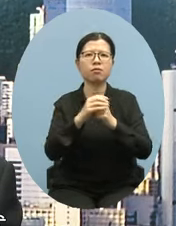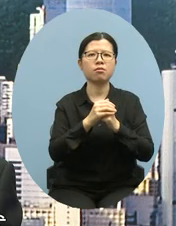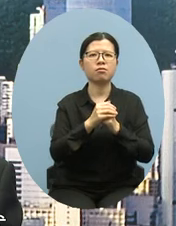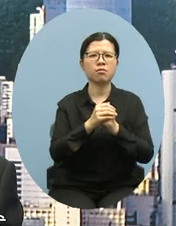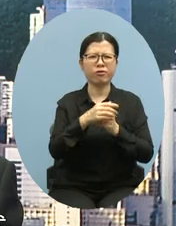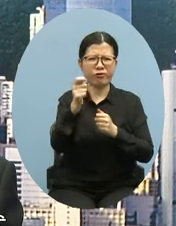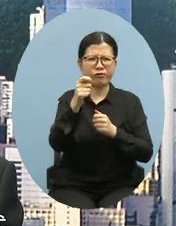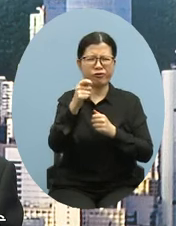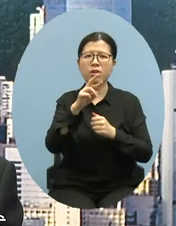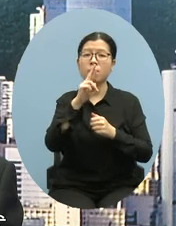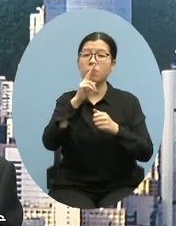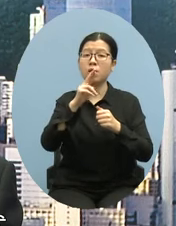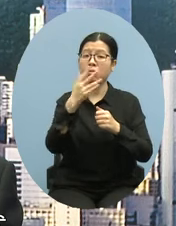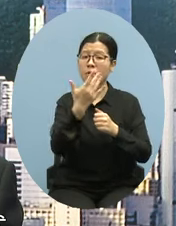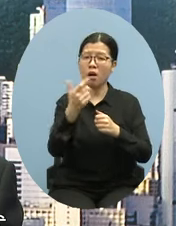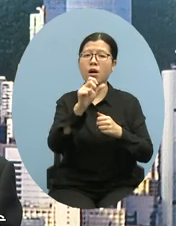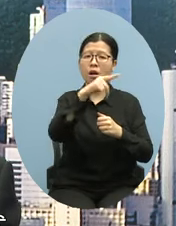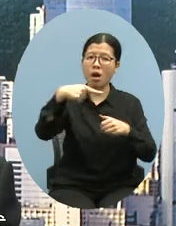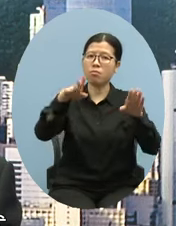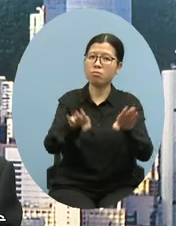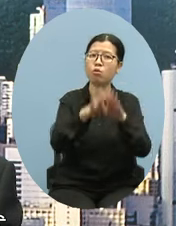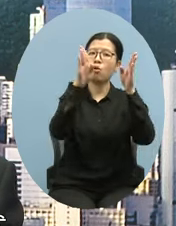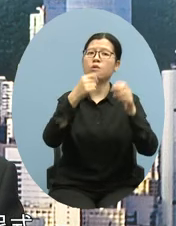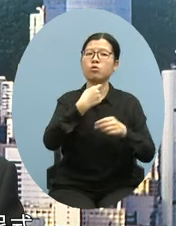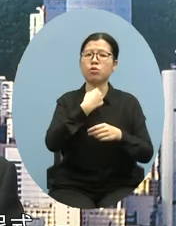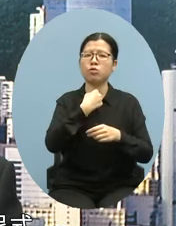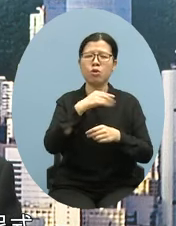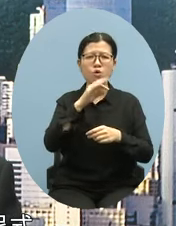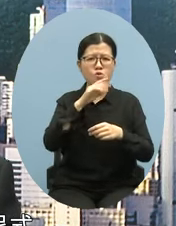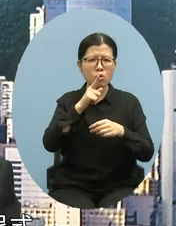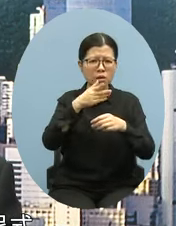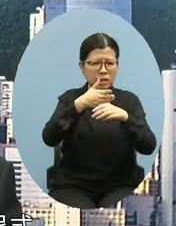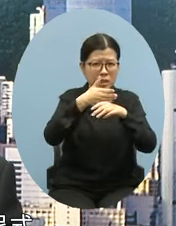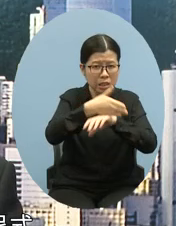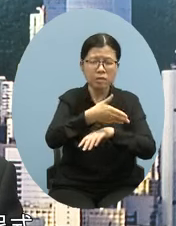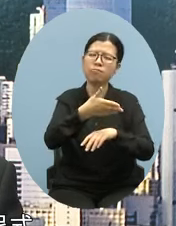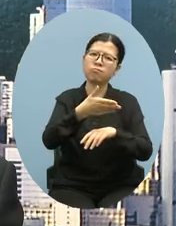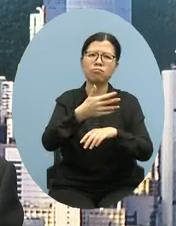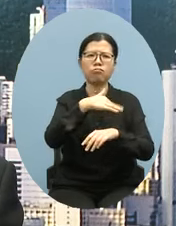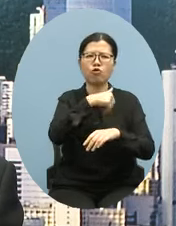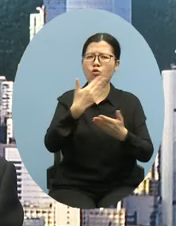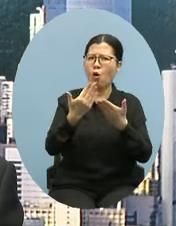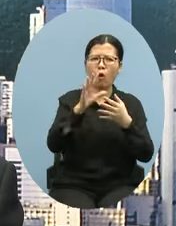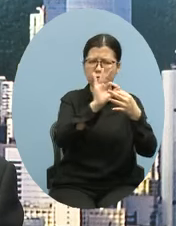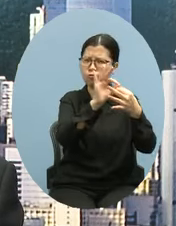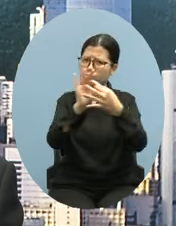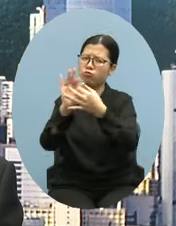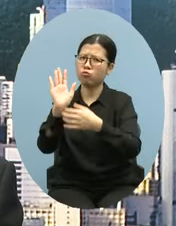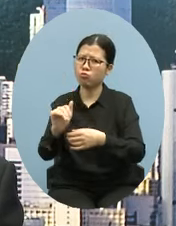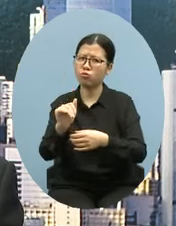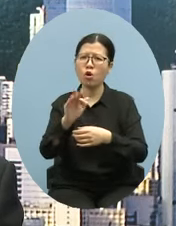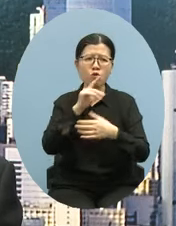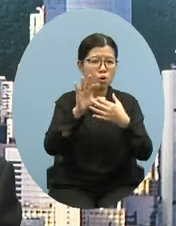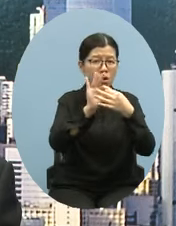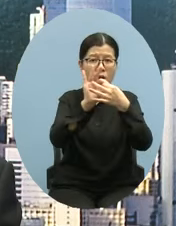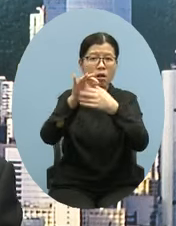醒佢哋咧係盡快咁啟動個程式。如果佢哋遲遲都未啟動程式咧，我哋或者都會聯絡一下佢